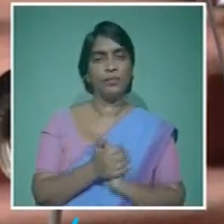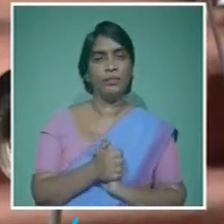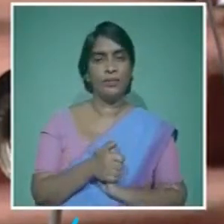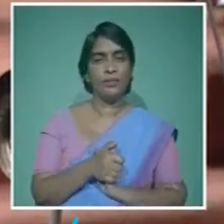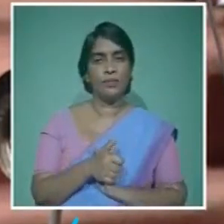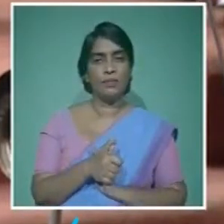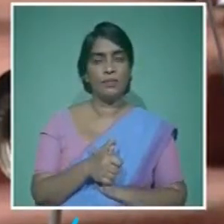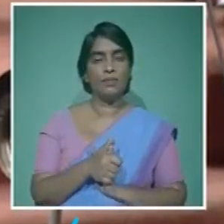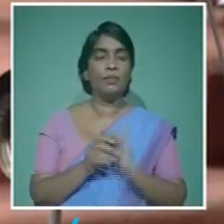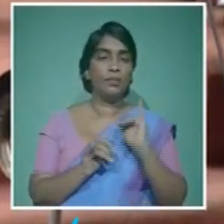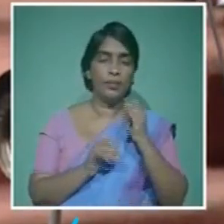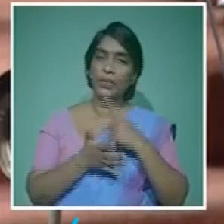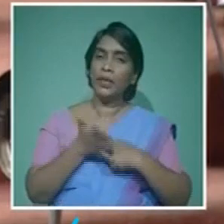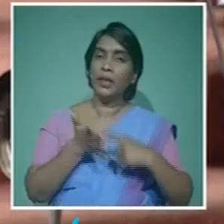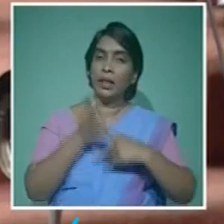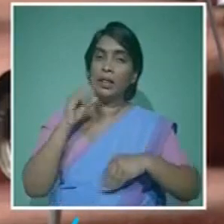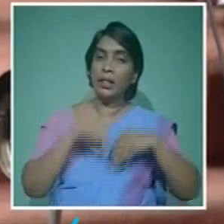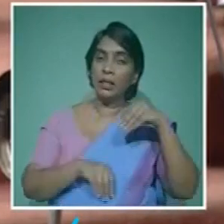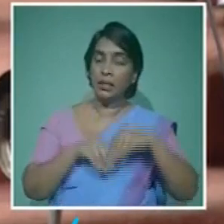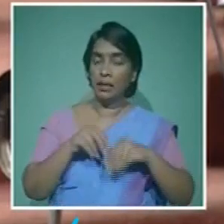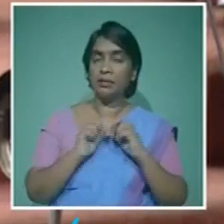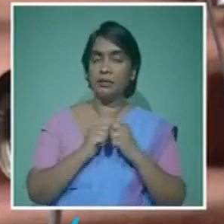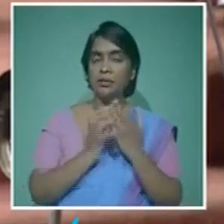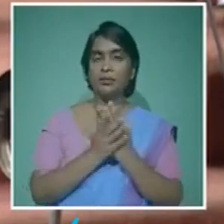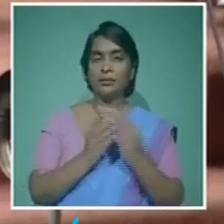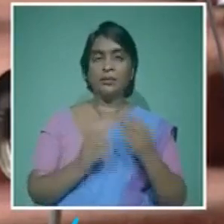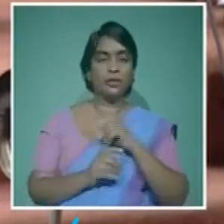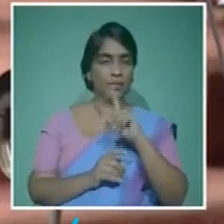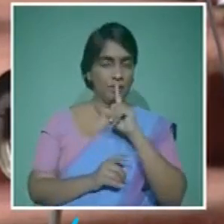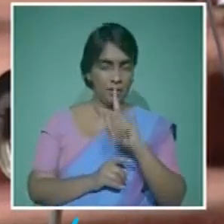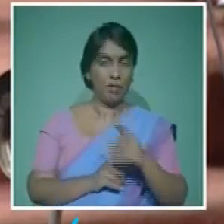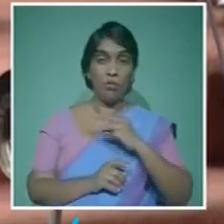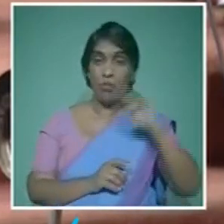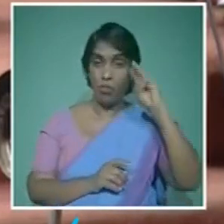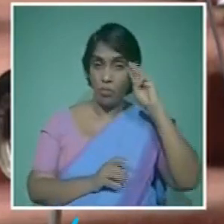அரசியல் தீர்வு ஒன்றை தான் கொடுப்பேன் என்று. நல்ல விஷயம், அதை நாங்களும்